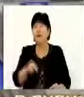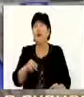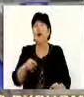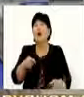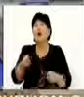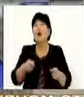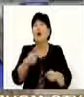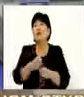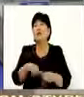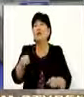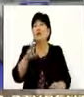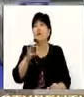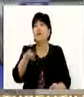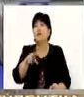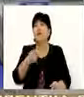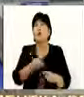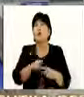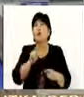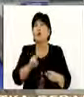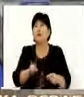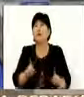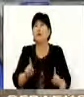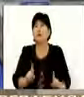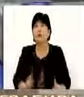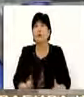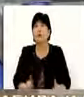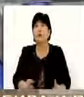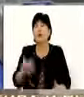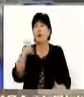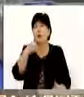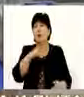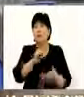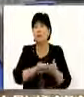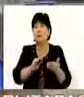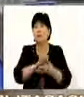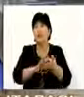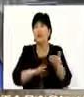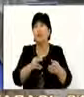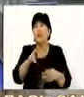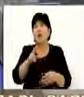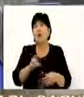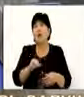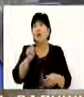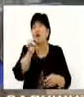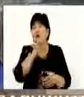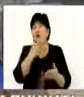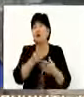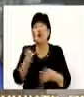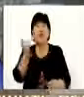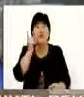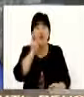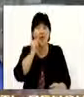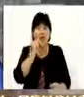двд по поводу в прошлом году я написал заявление по кража своего сотового